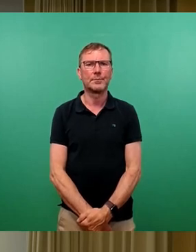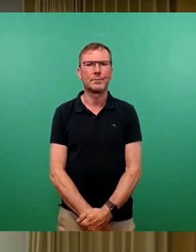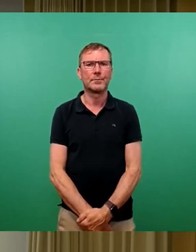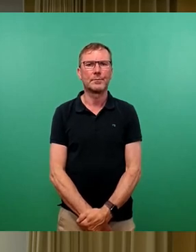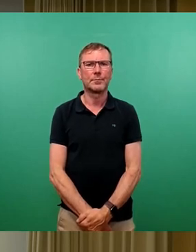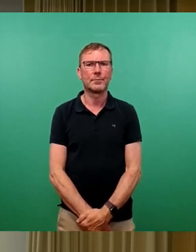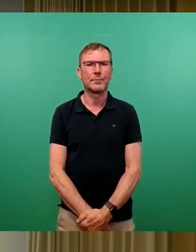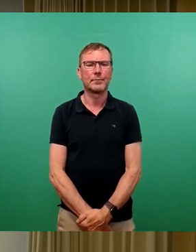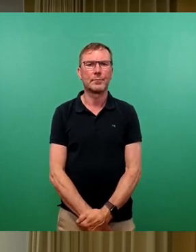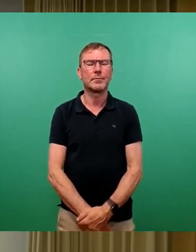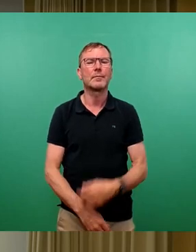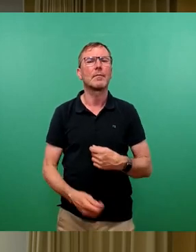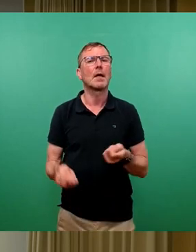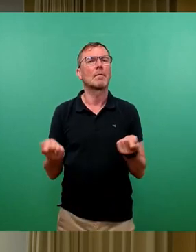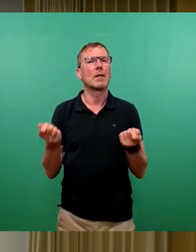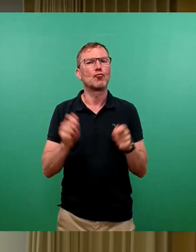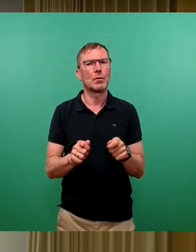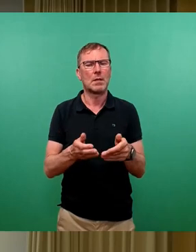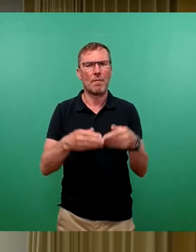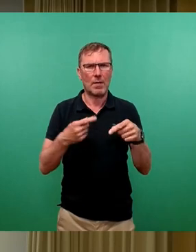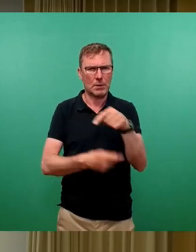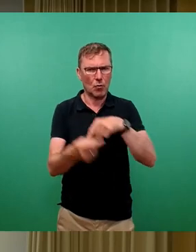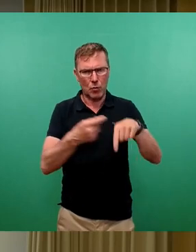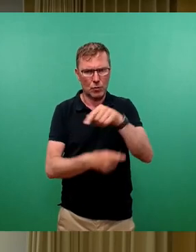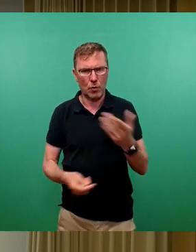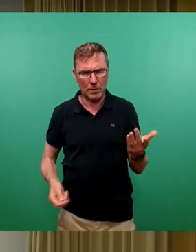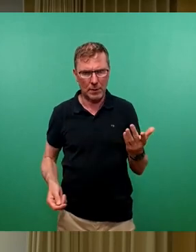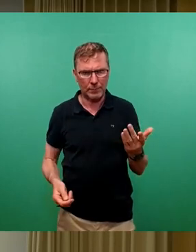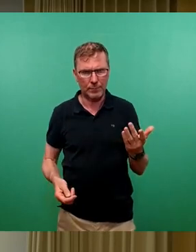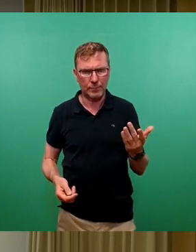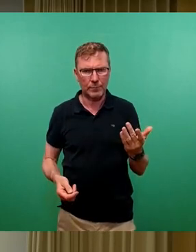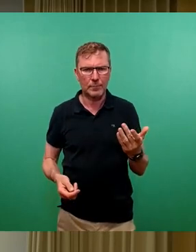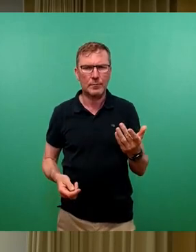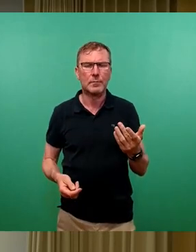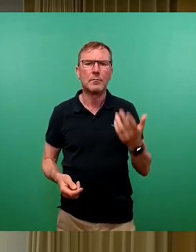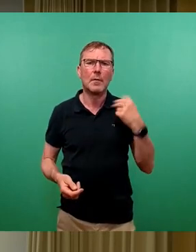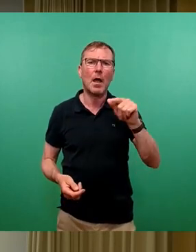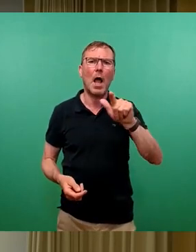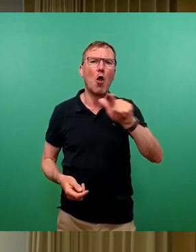Wir schließen erstmal die Fraktionsrunde ab und dazu AfD-Fraktion Herr Lommel.